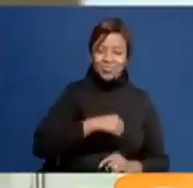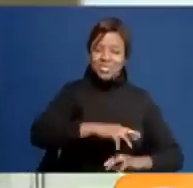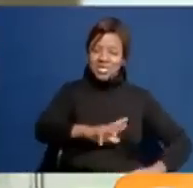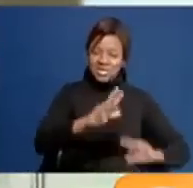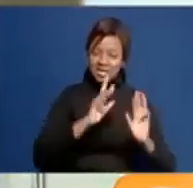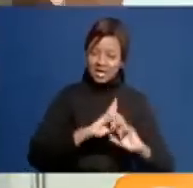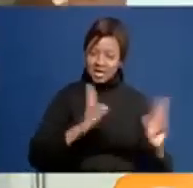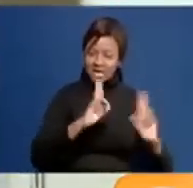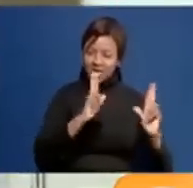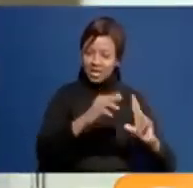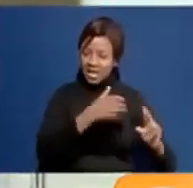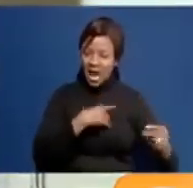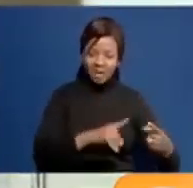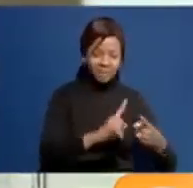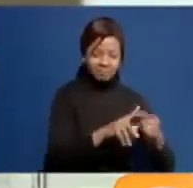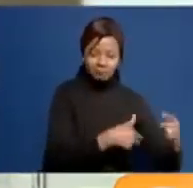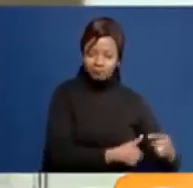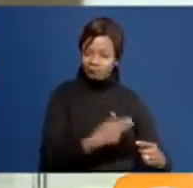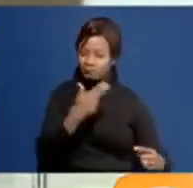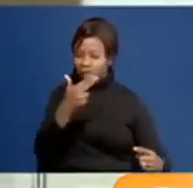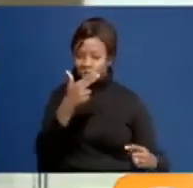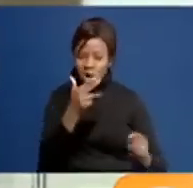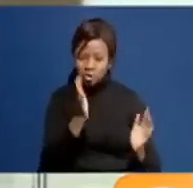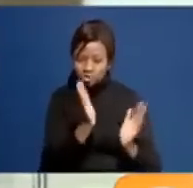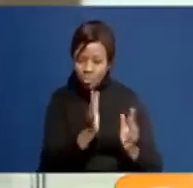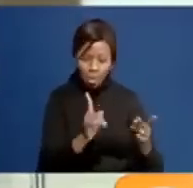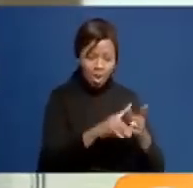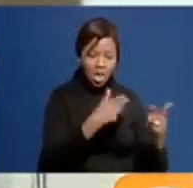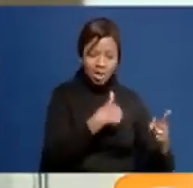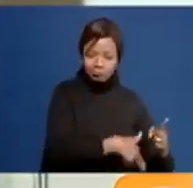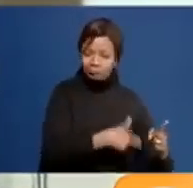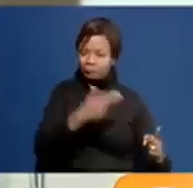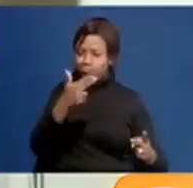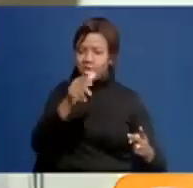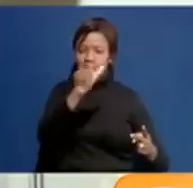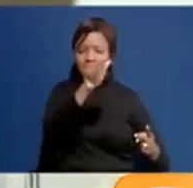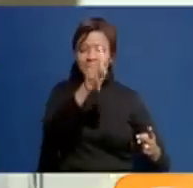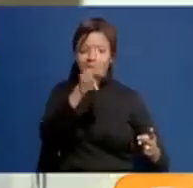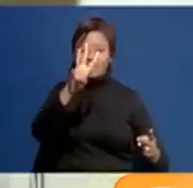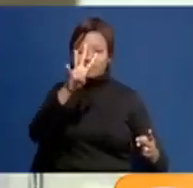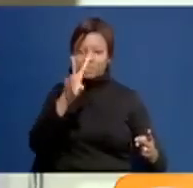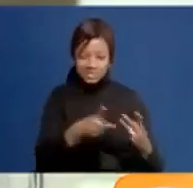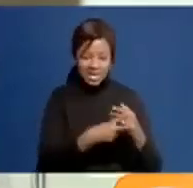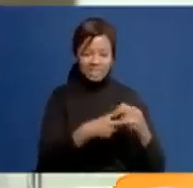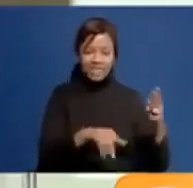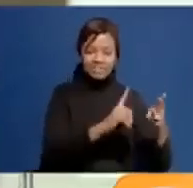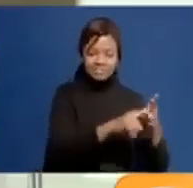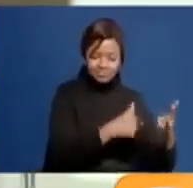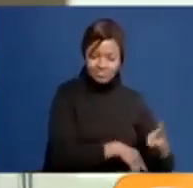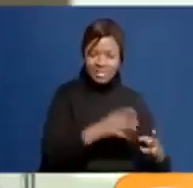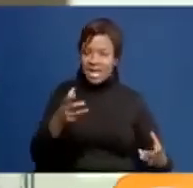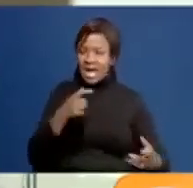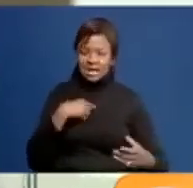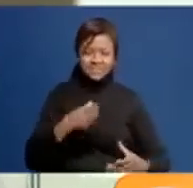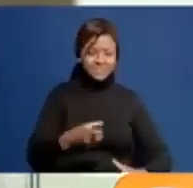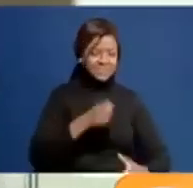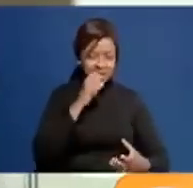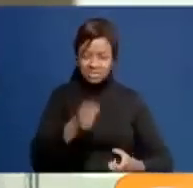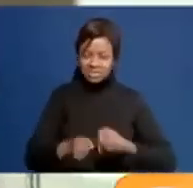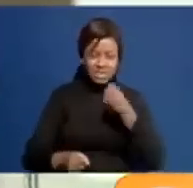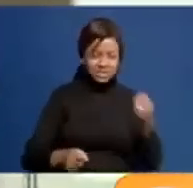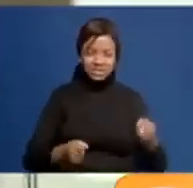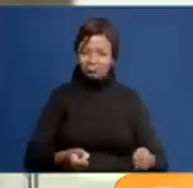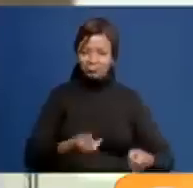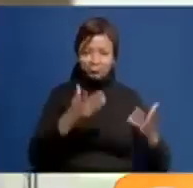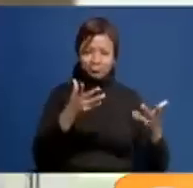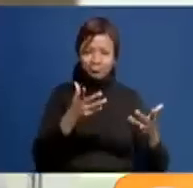AK-47, tulikuwa na pistols, tulikuwa na ile gas canisters, tulikuwa